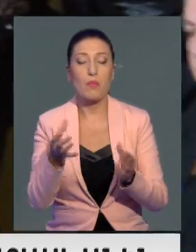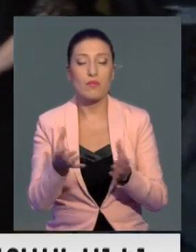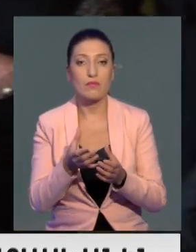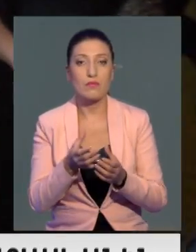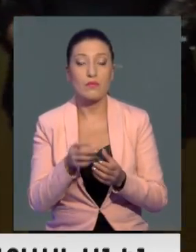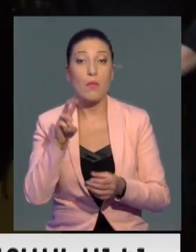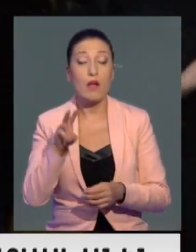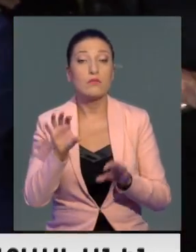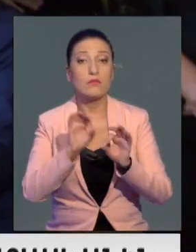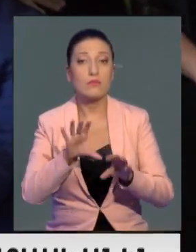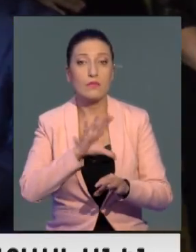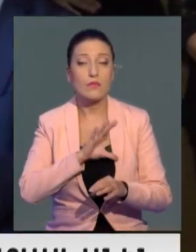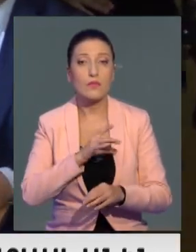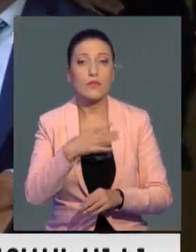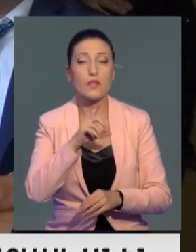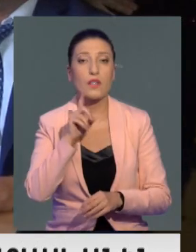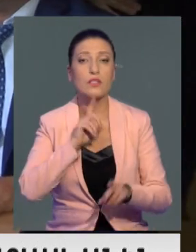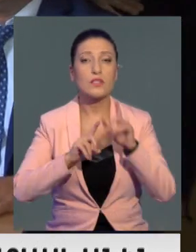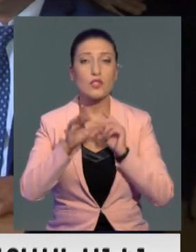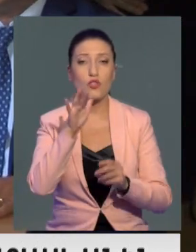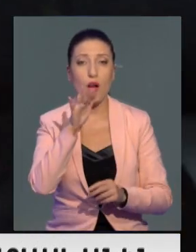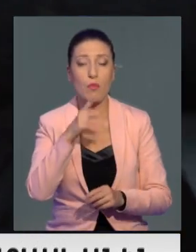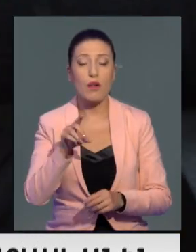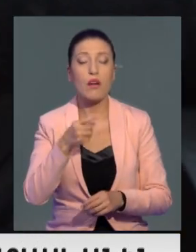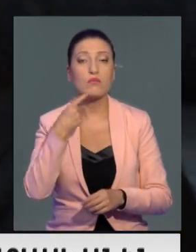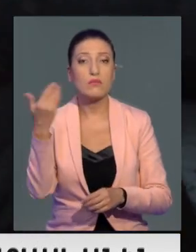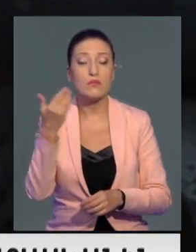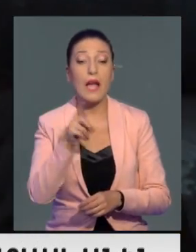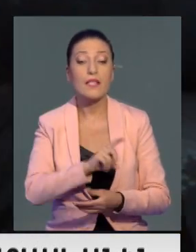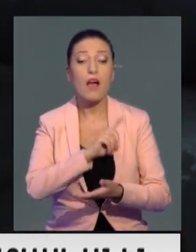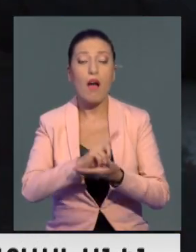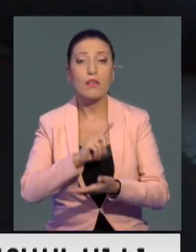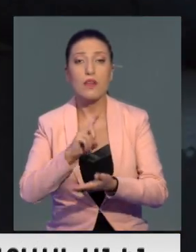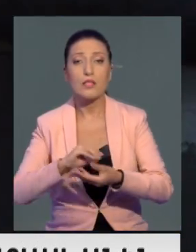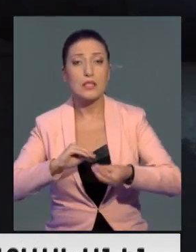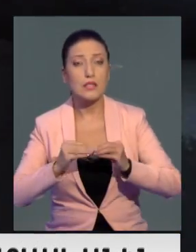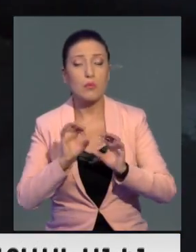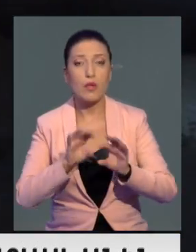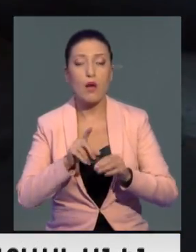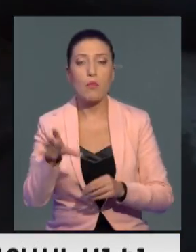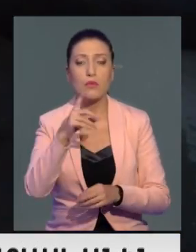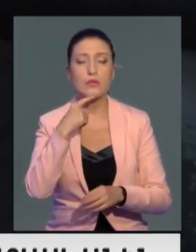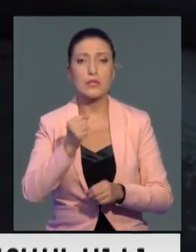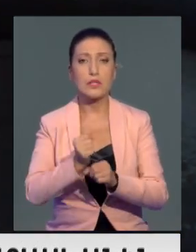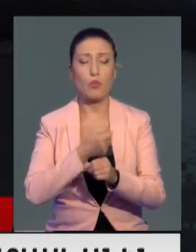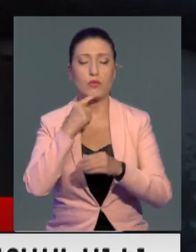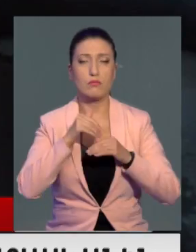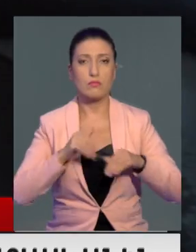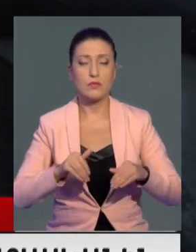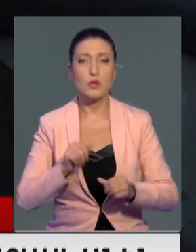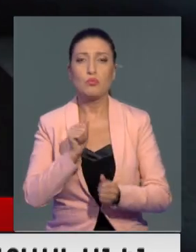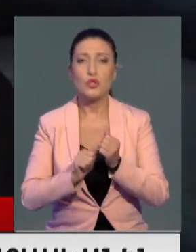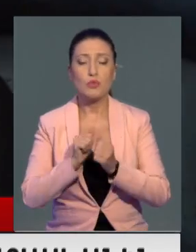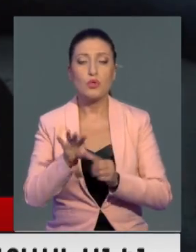երբ նա սոցապահովության հիմնադրամի խորհրդի նիստերի ժամանակ բարձրաձայնում է այս կամ այն հարցը, իրեն հաճախ սաստում են։ Ամեն հոգաբարձուների